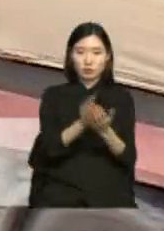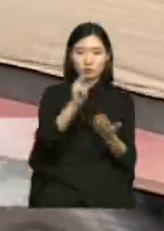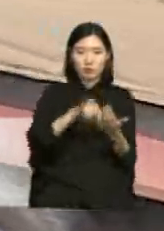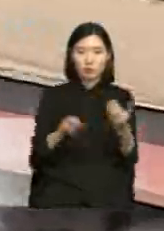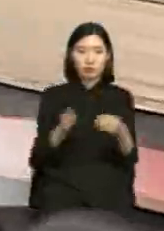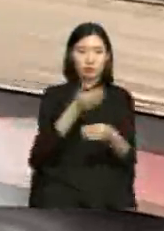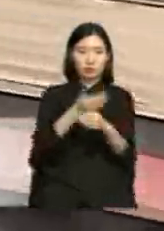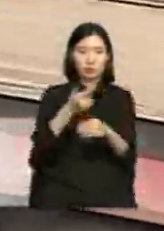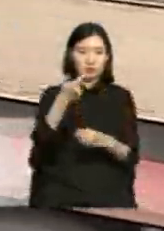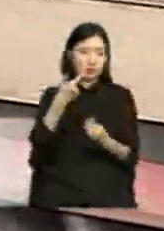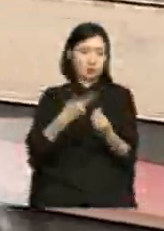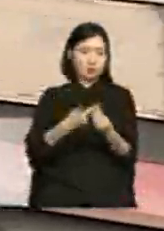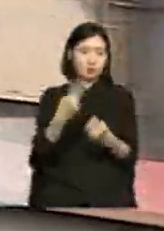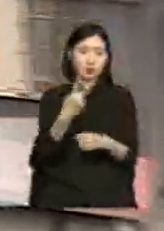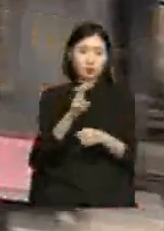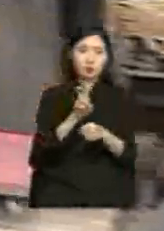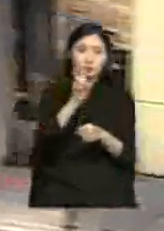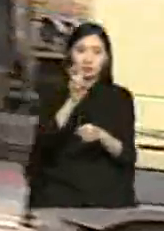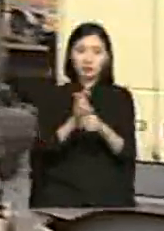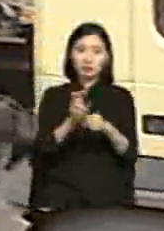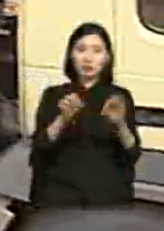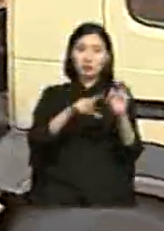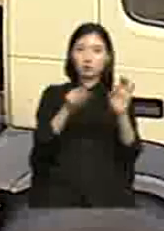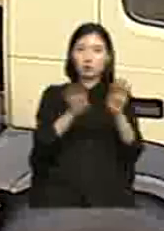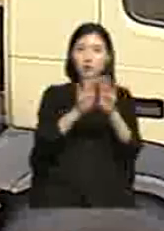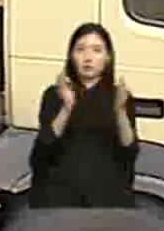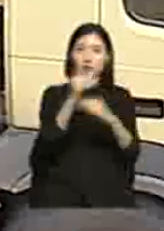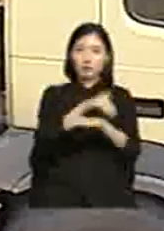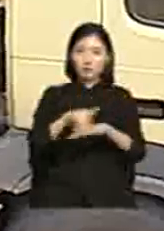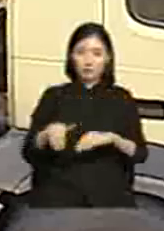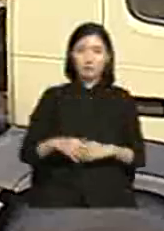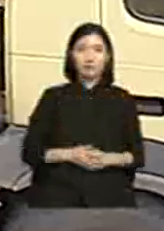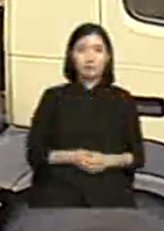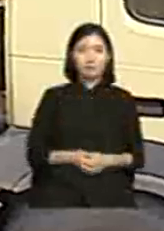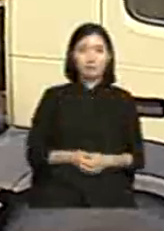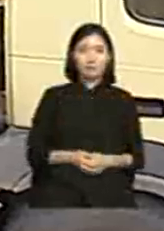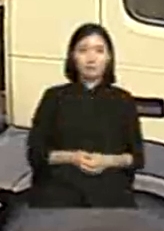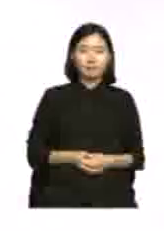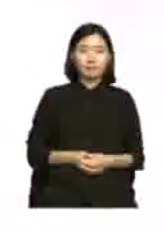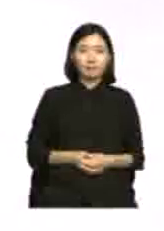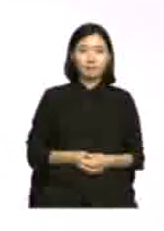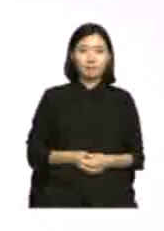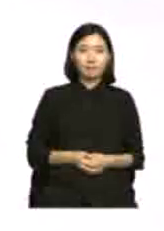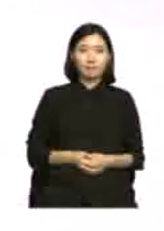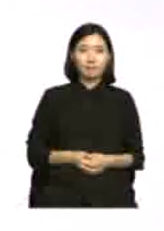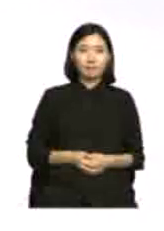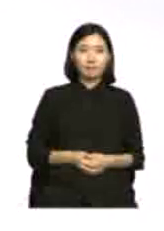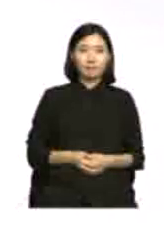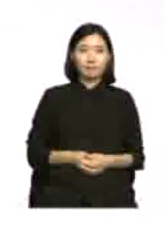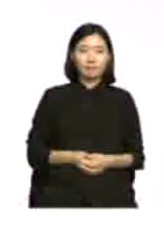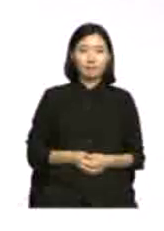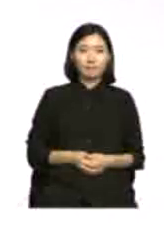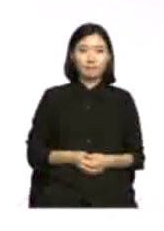번째로 2020년 10월 개관할 예정입니다. 딜라이브 서울경기 케이블TV 박영찬입니다.